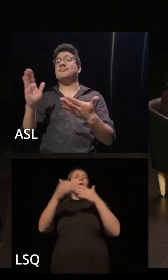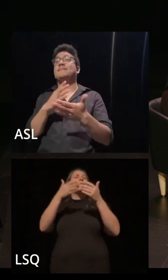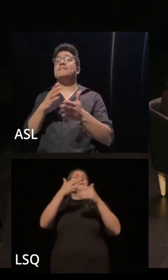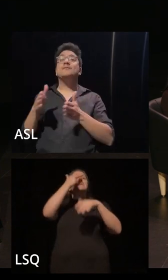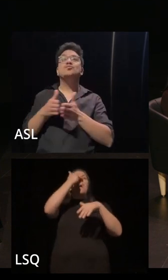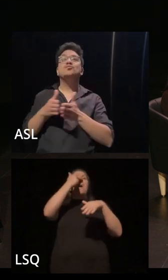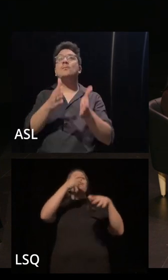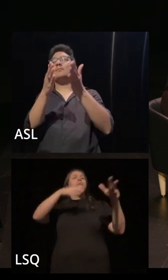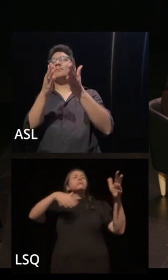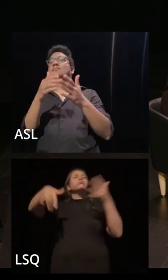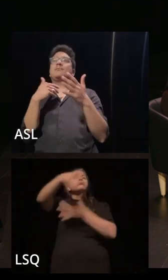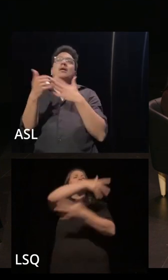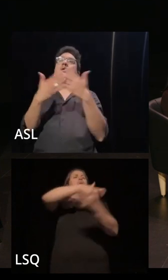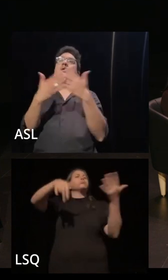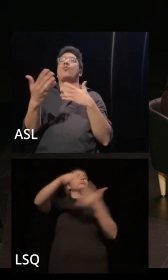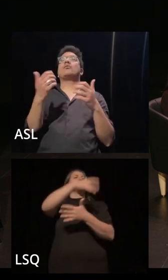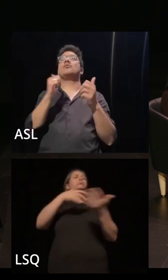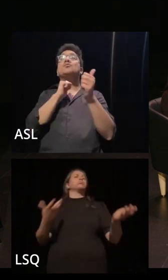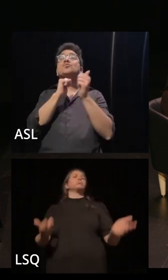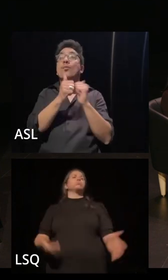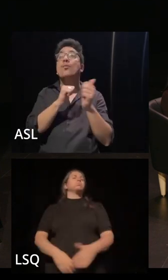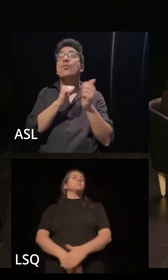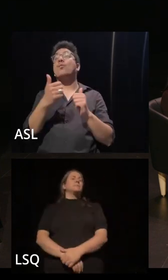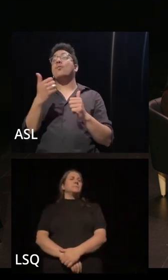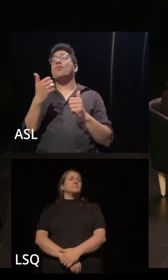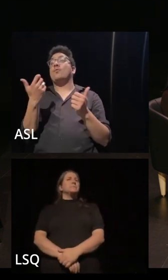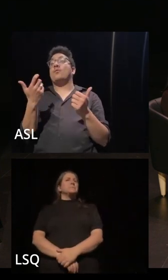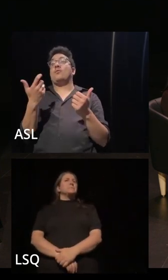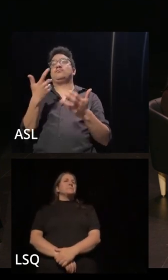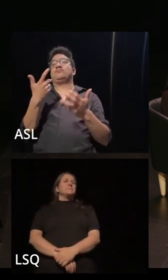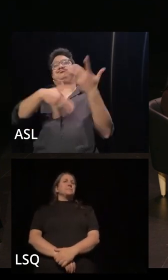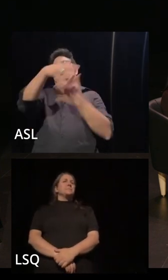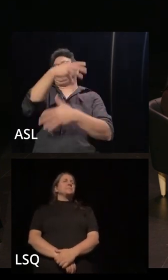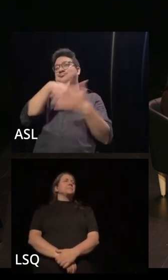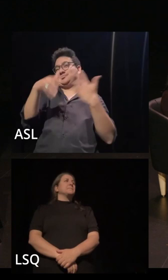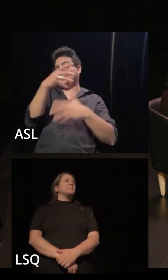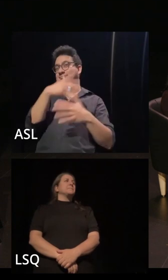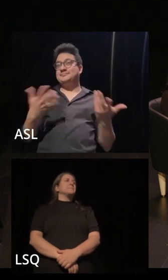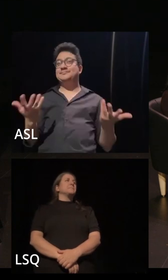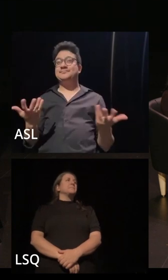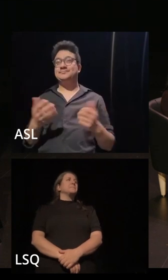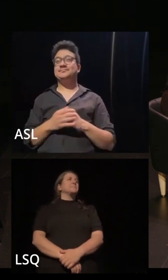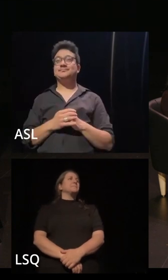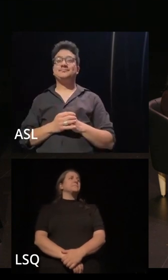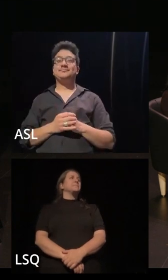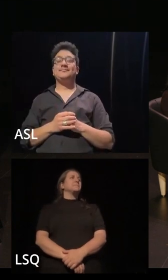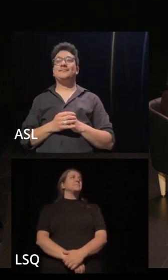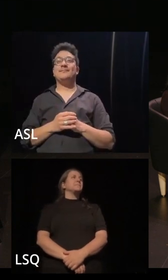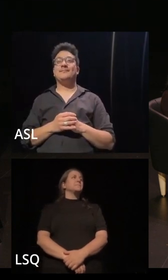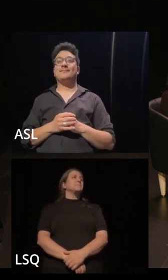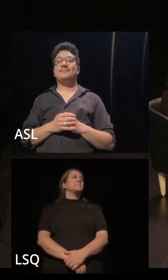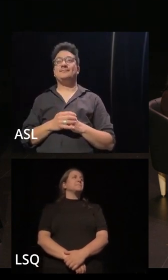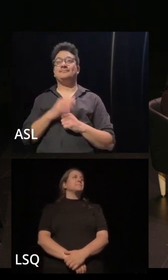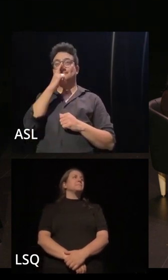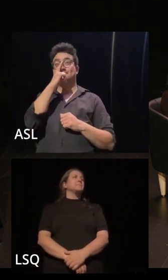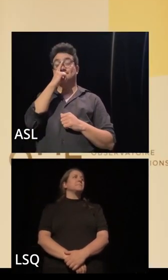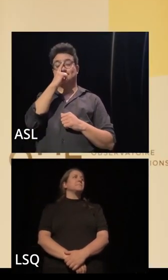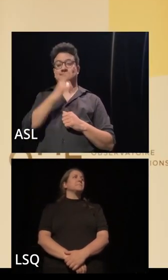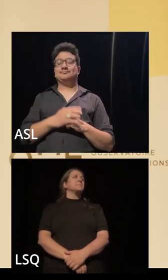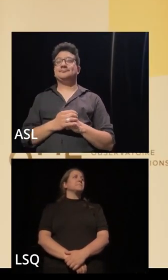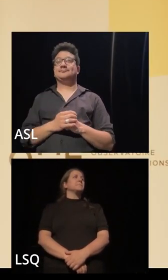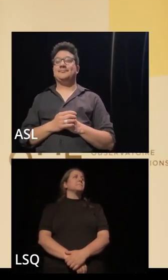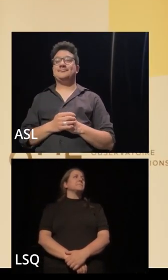sportives. Et las que tienen que ver con el cuidado de del medio ambiente. Et qui viennent, notamment d'autres aussi, qui viennent avec le